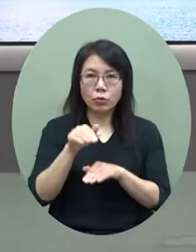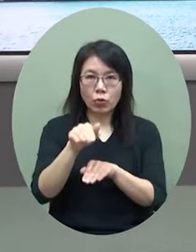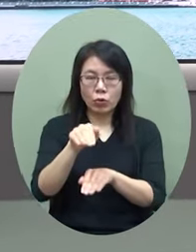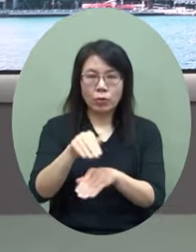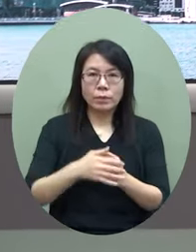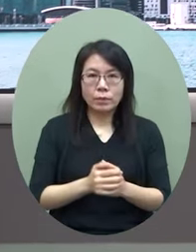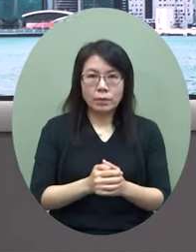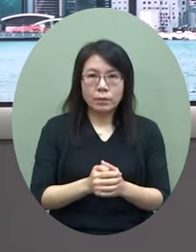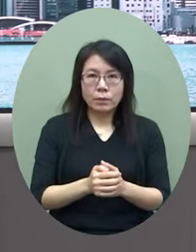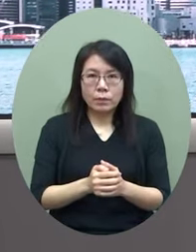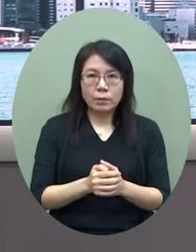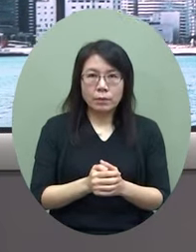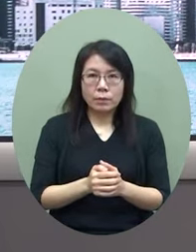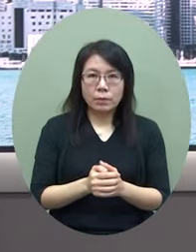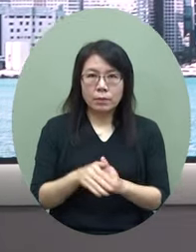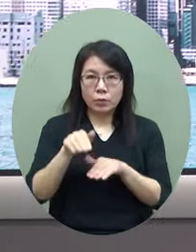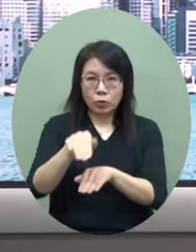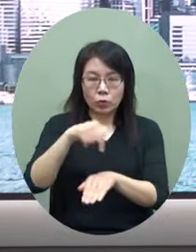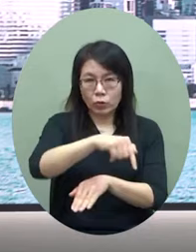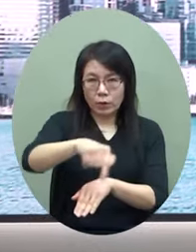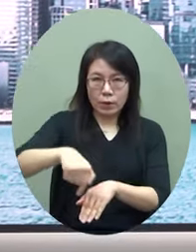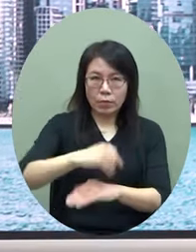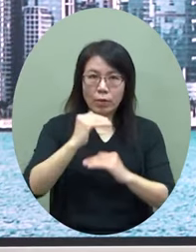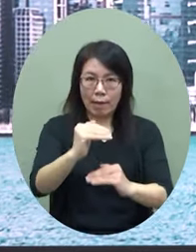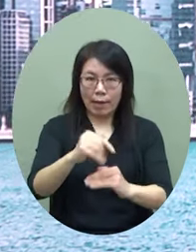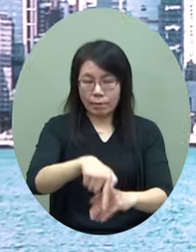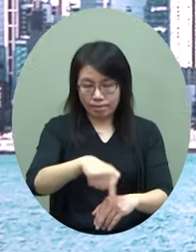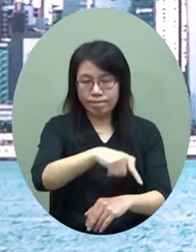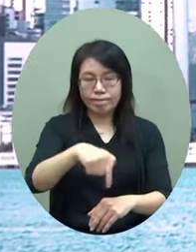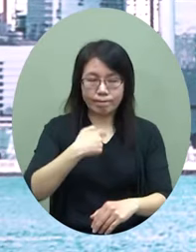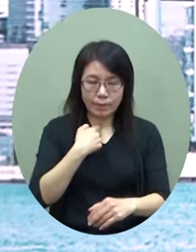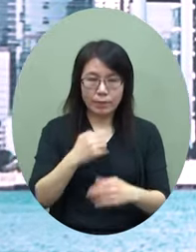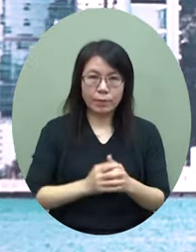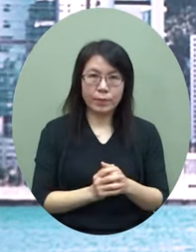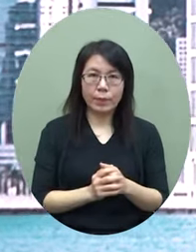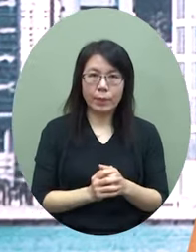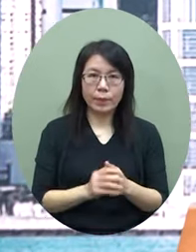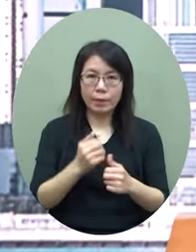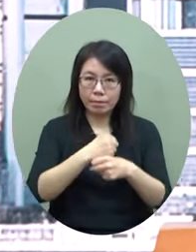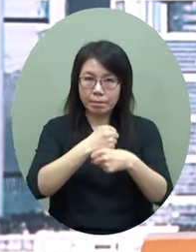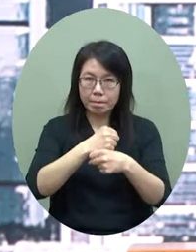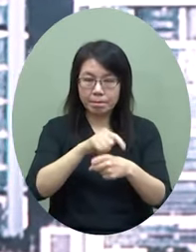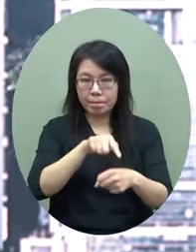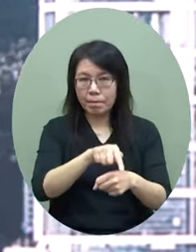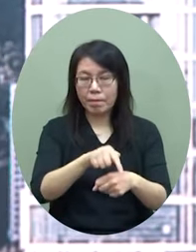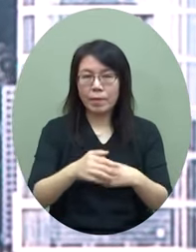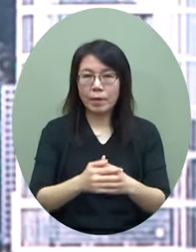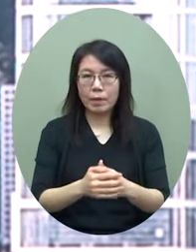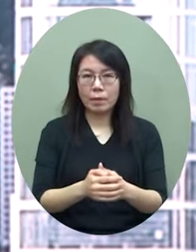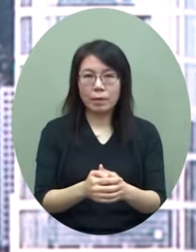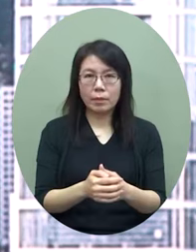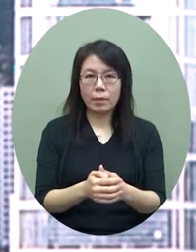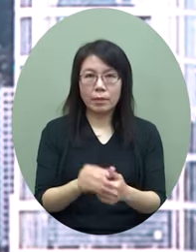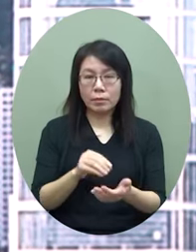做这个限制的区域就是受限区域的检测是有一定的